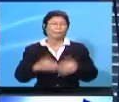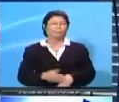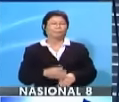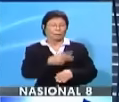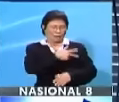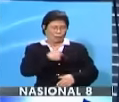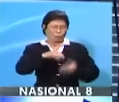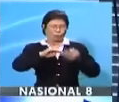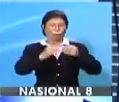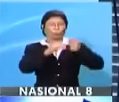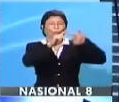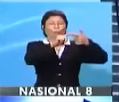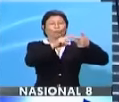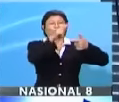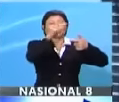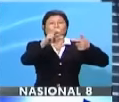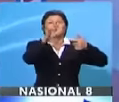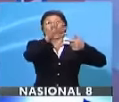Indonesia merangkul perak dengan